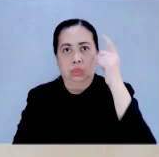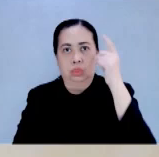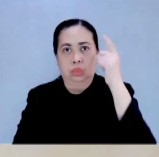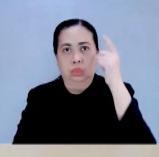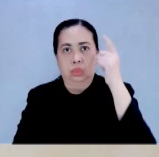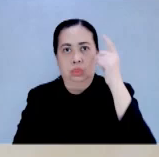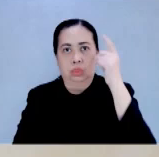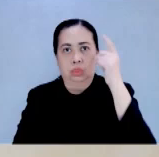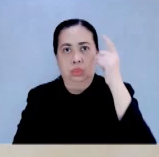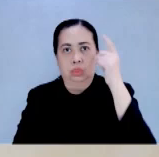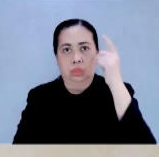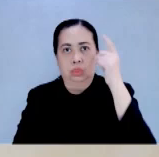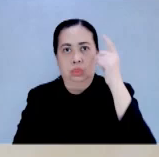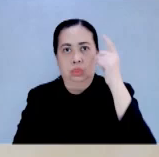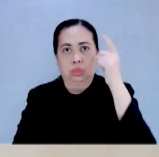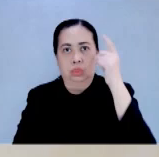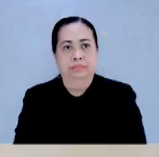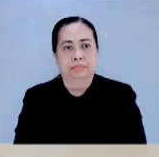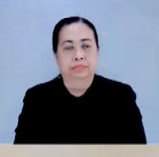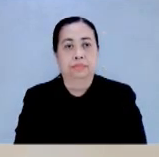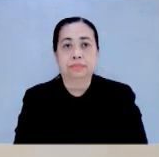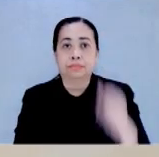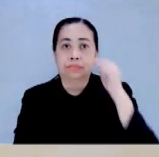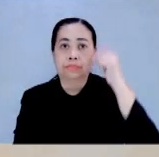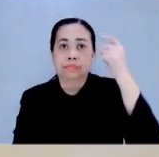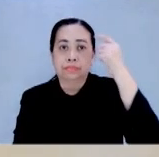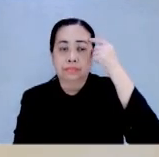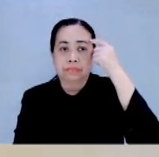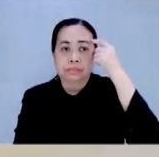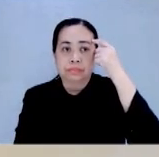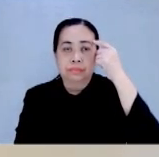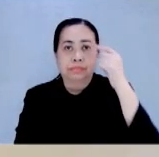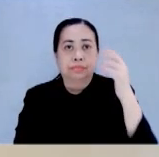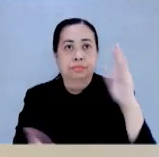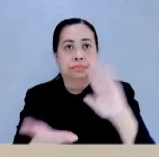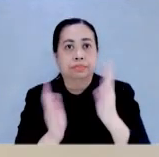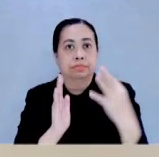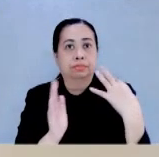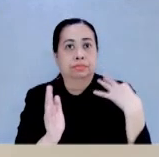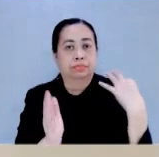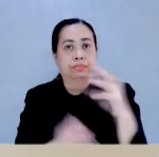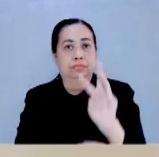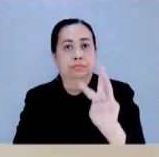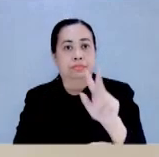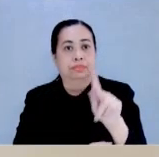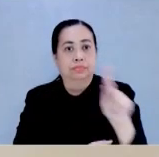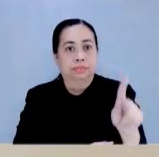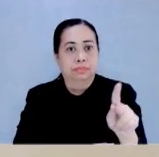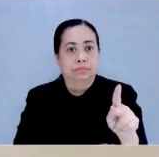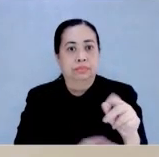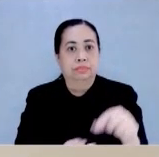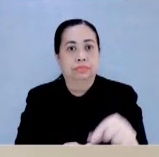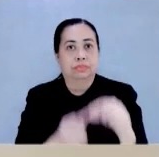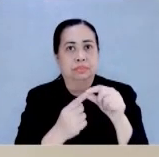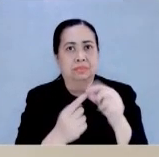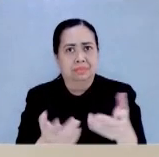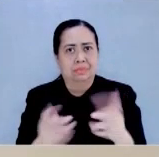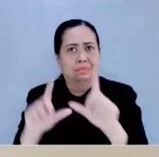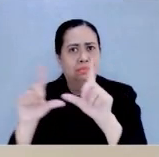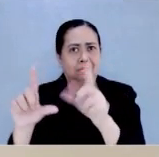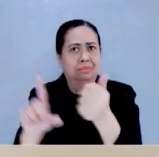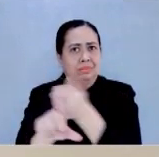talaga matatanggap na si Quiboloy ay maging kandidato ng WPP, lalong-lalo na na akusado siya